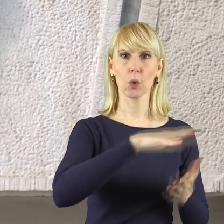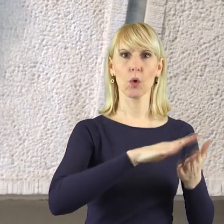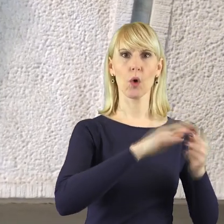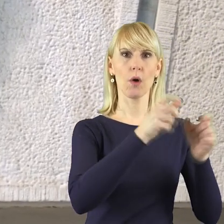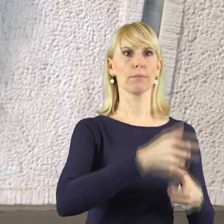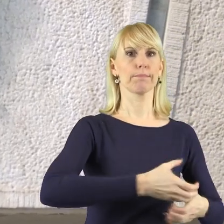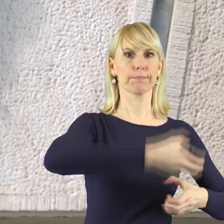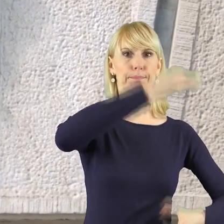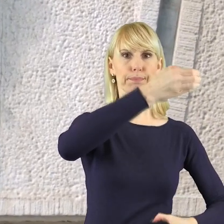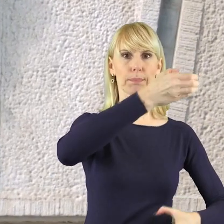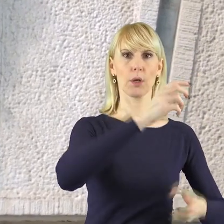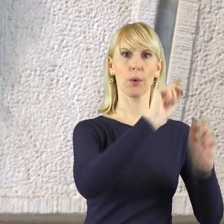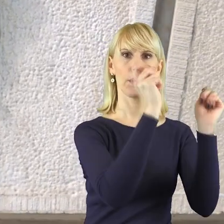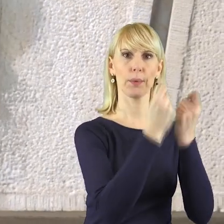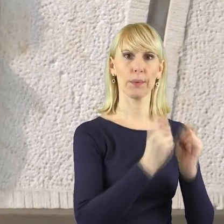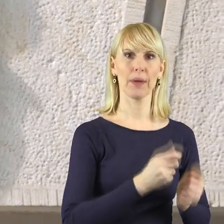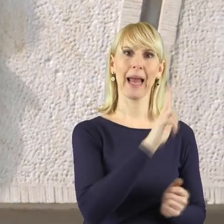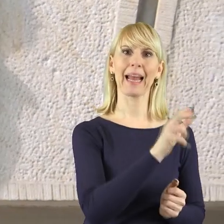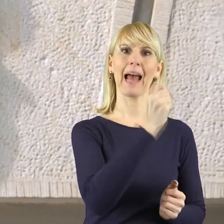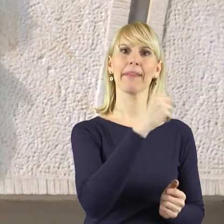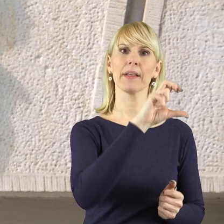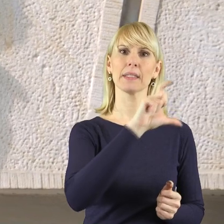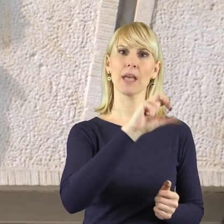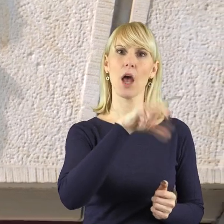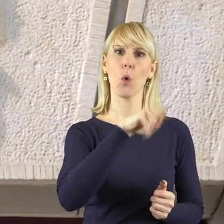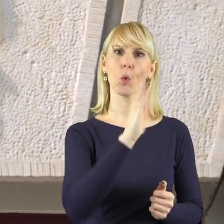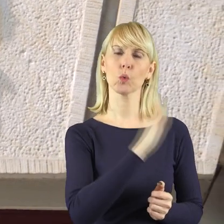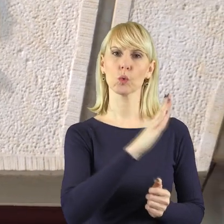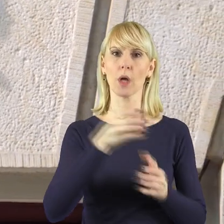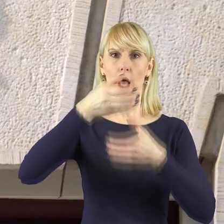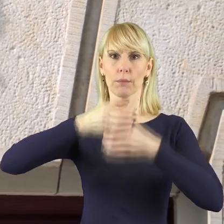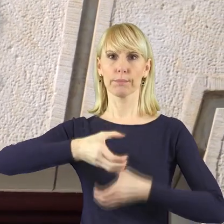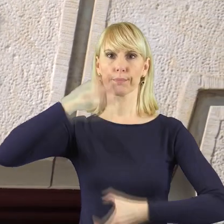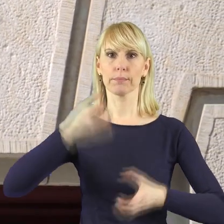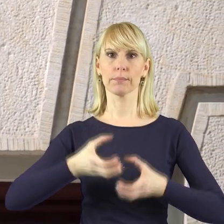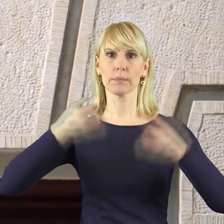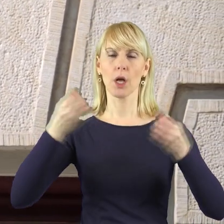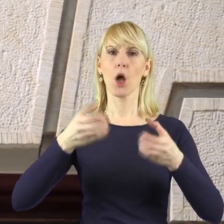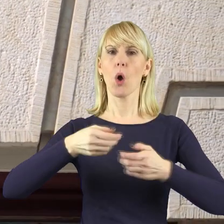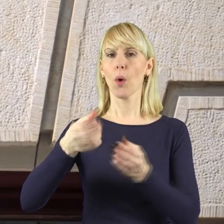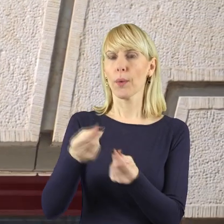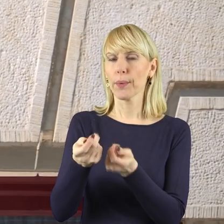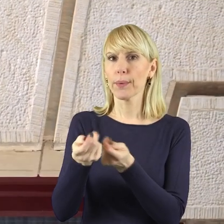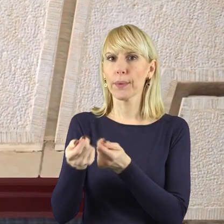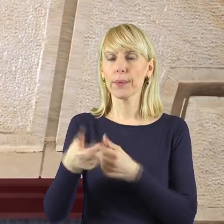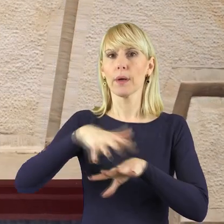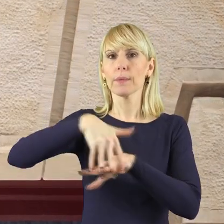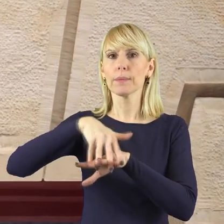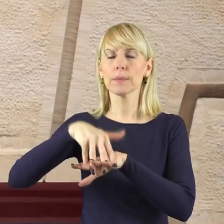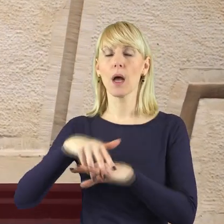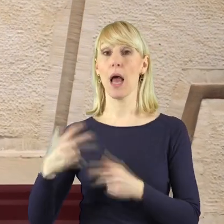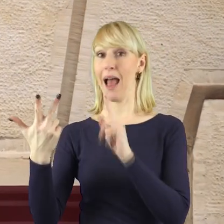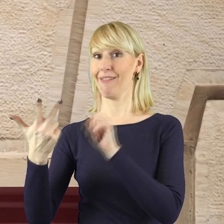wstęgą kaduceusz. Druga grupa złożona jest z kądzieli i dwóch czółenek tkackich. Trzeci wzór